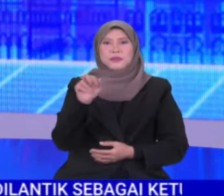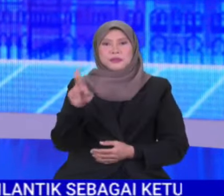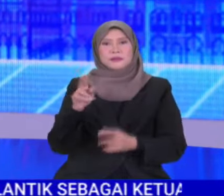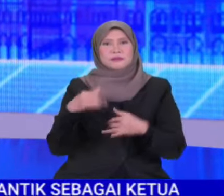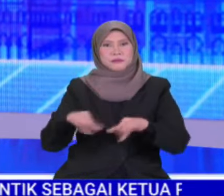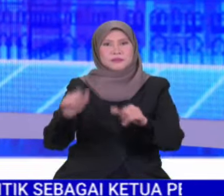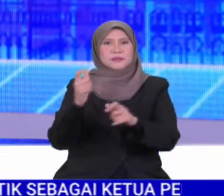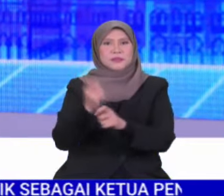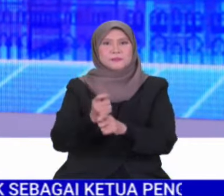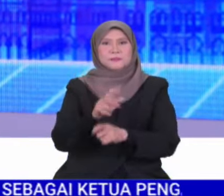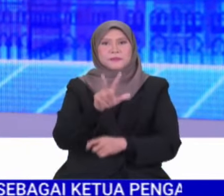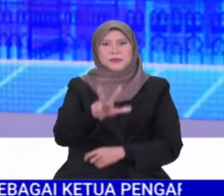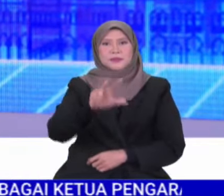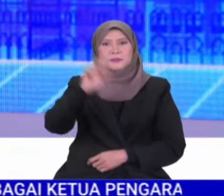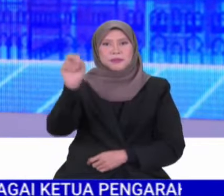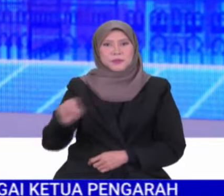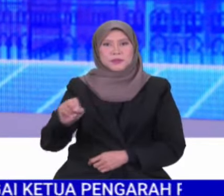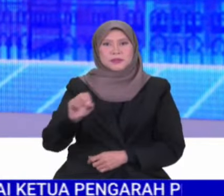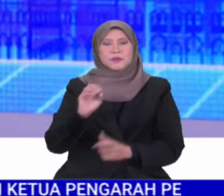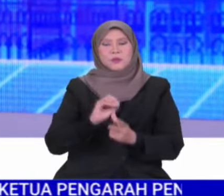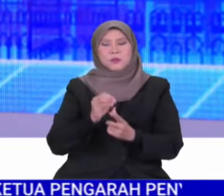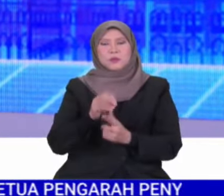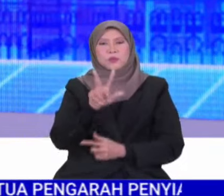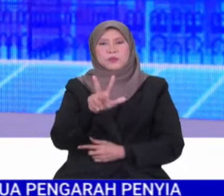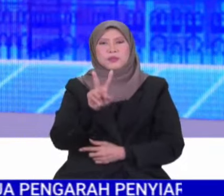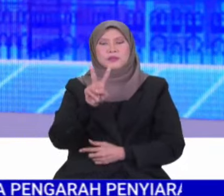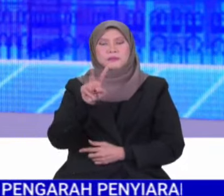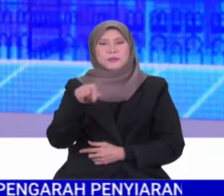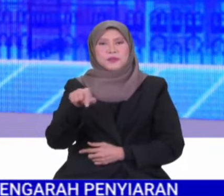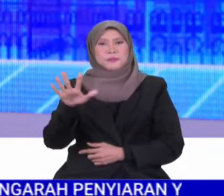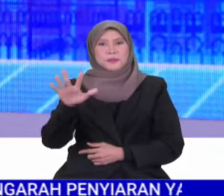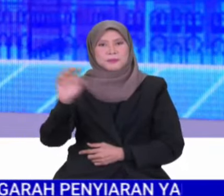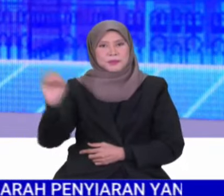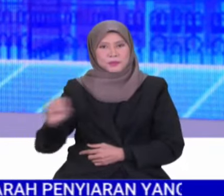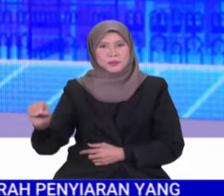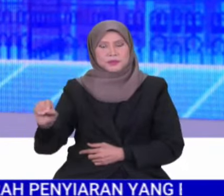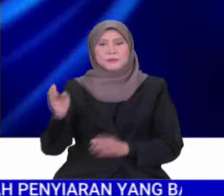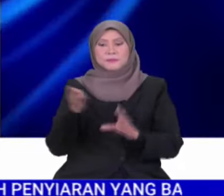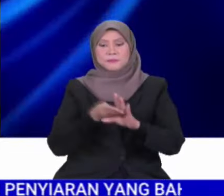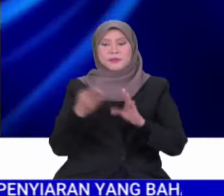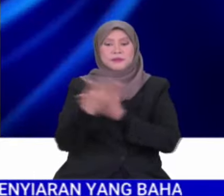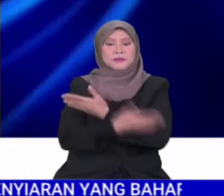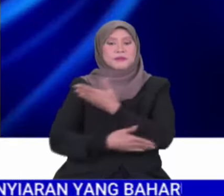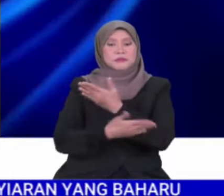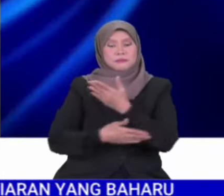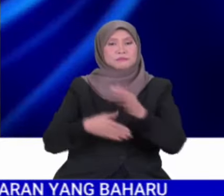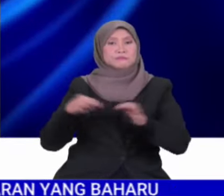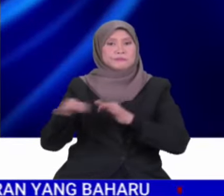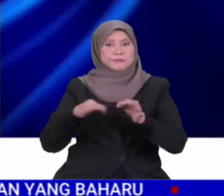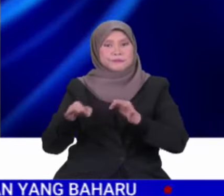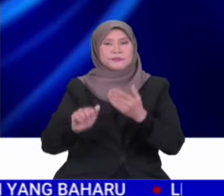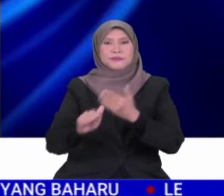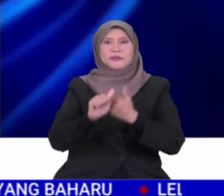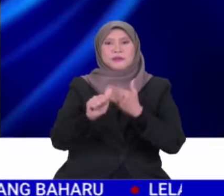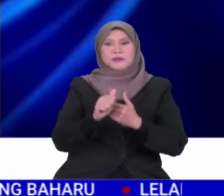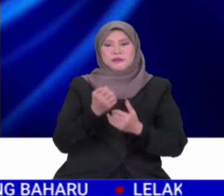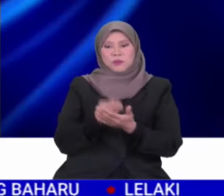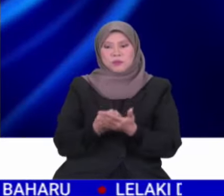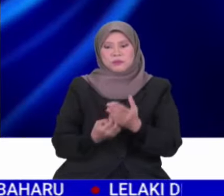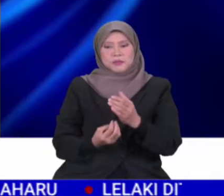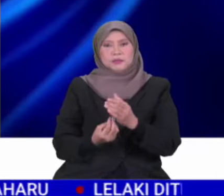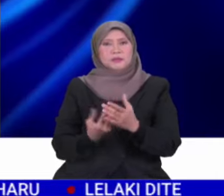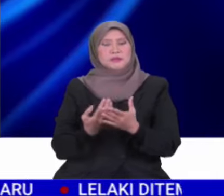kekal masing-masing pada 3% dan 2.5%. Bank Negara dalam kenyataan menjelaskan, risiko pertumbuhan